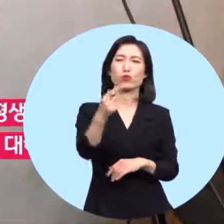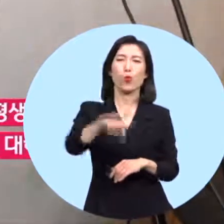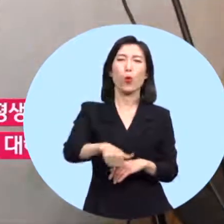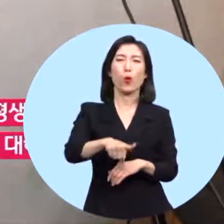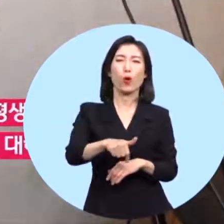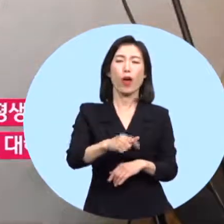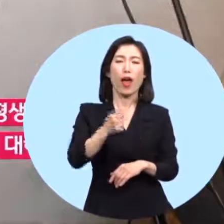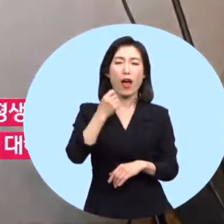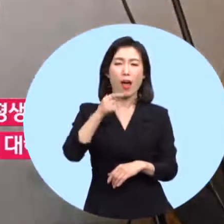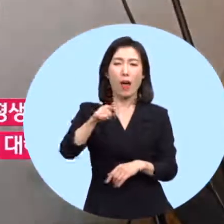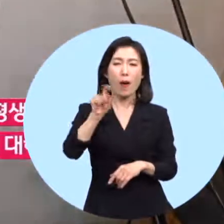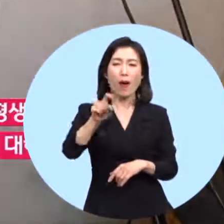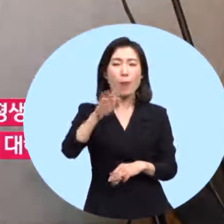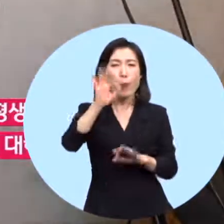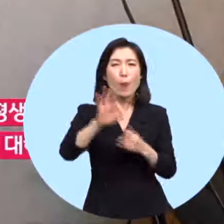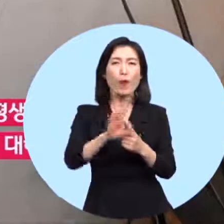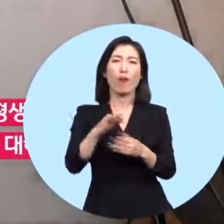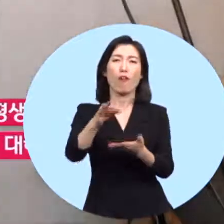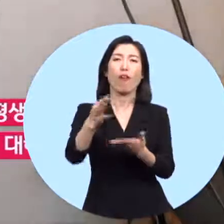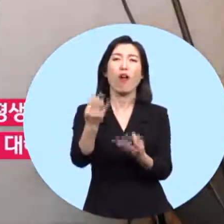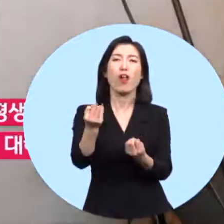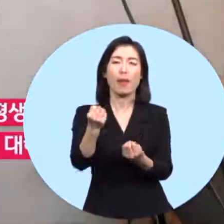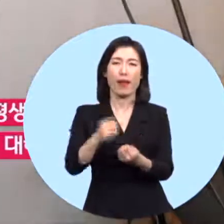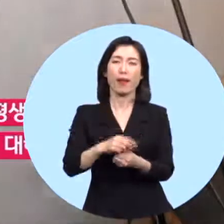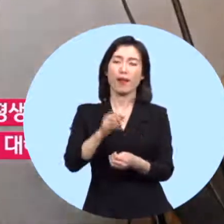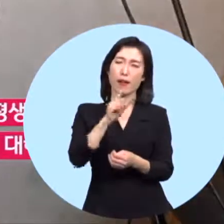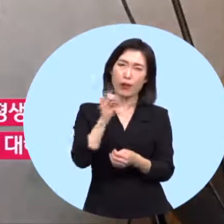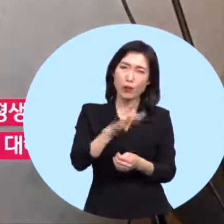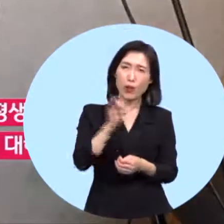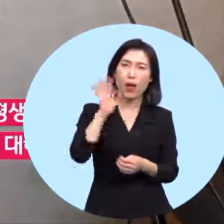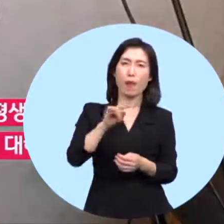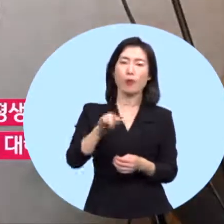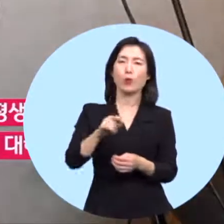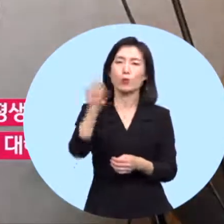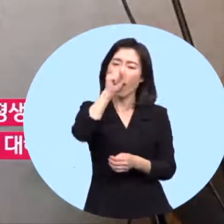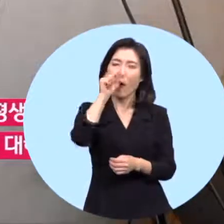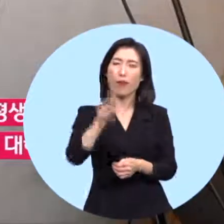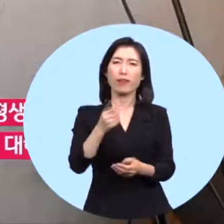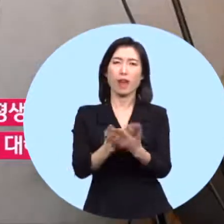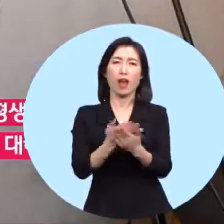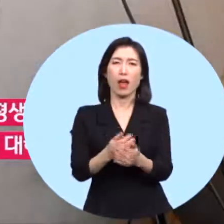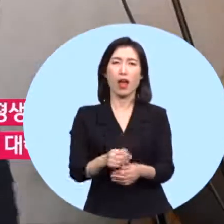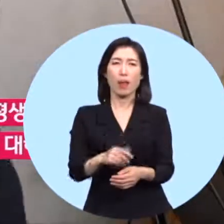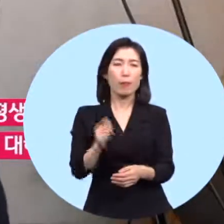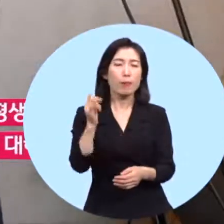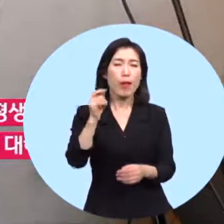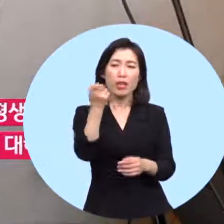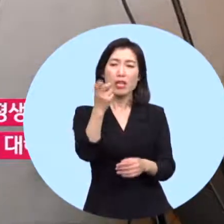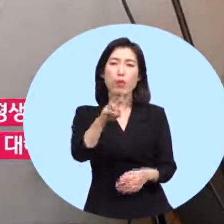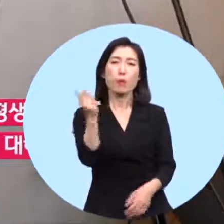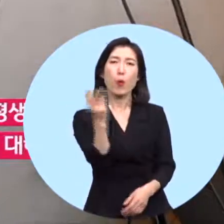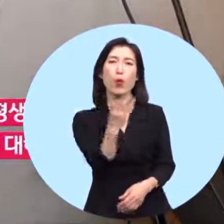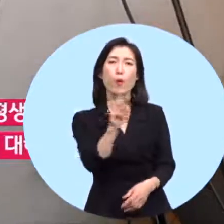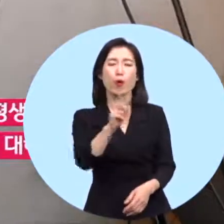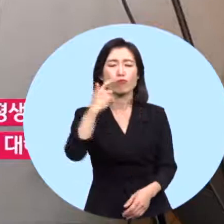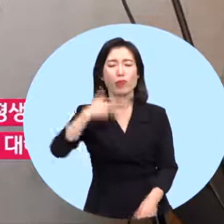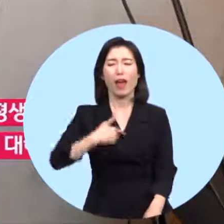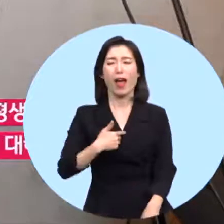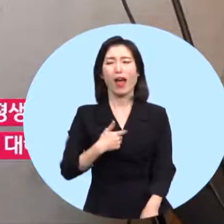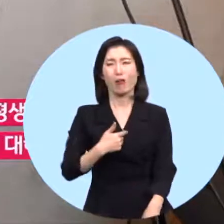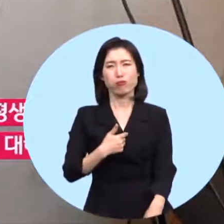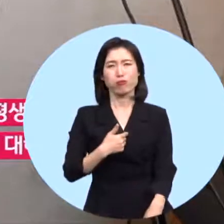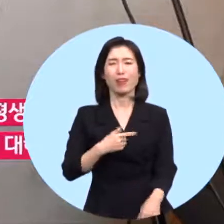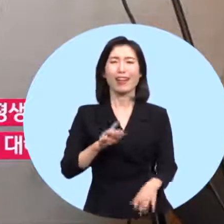번이냐 물어보시는 우리 어머니들도 이 바뀐 세상으로의 진입이 거의 불가능하다. 그러면 어떻게 이 세상을